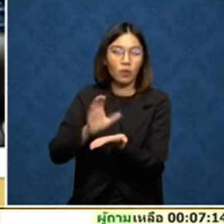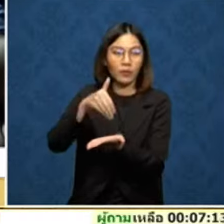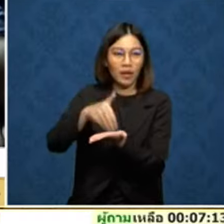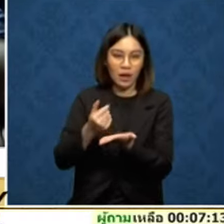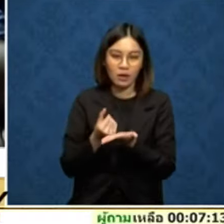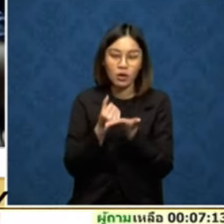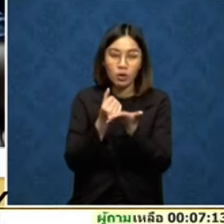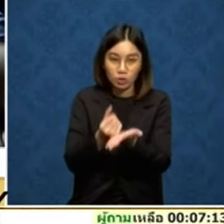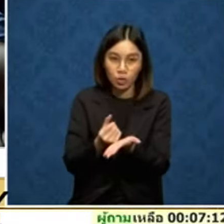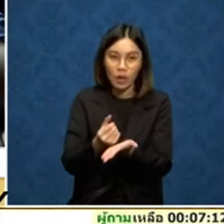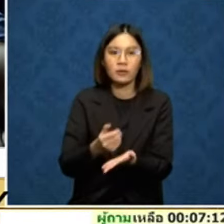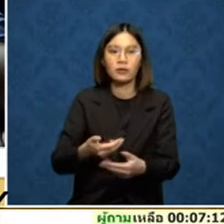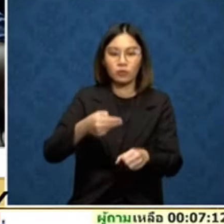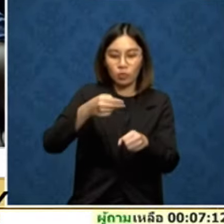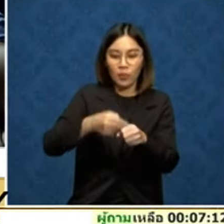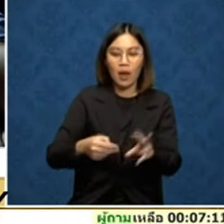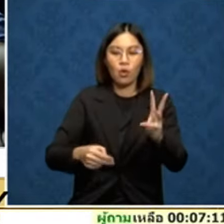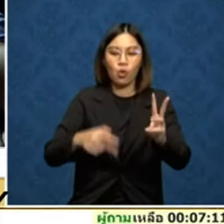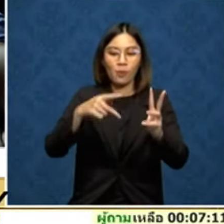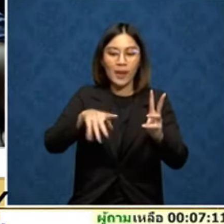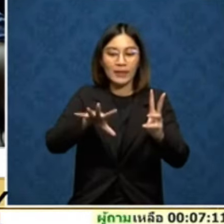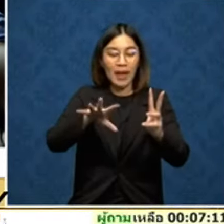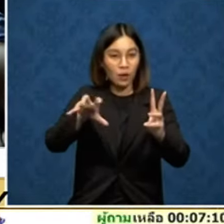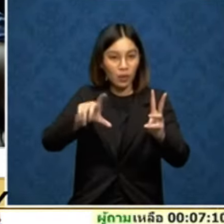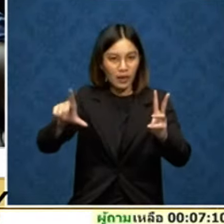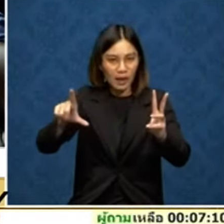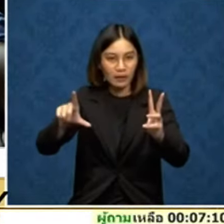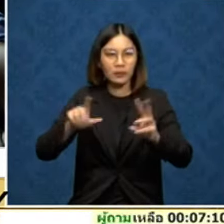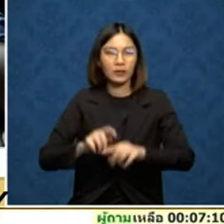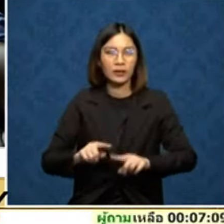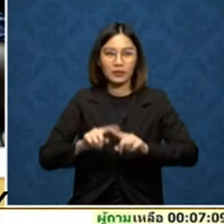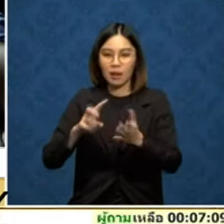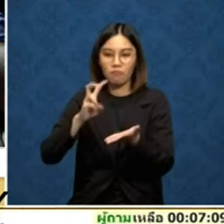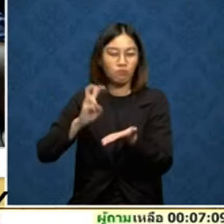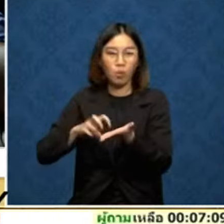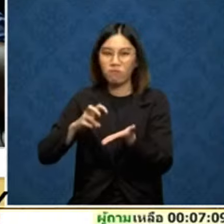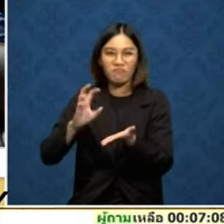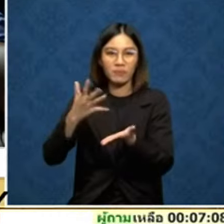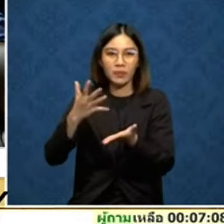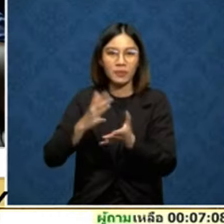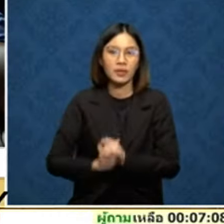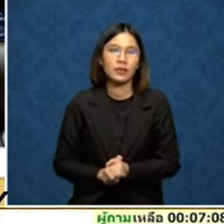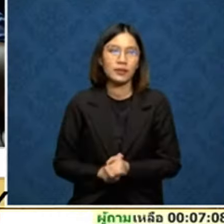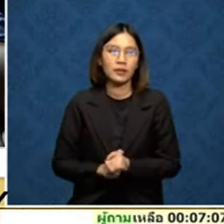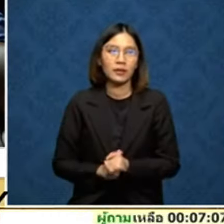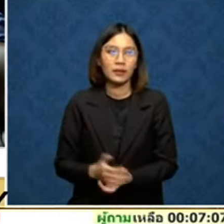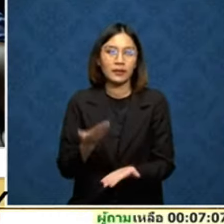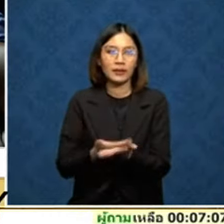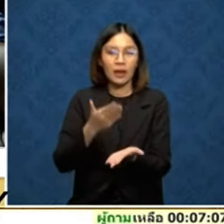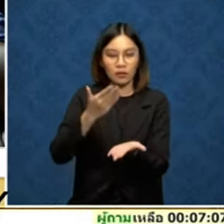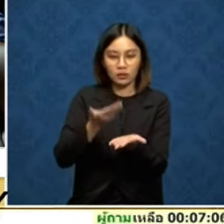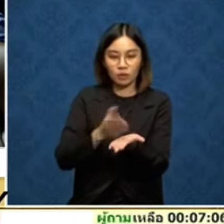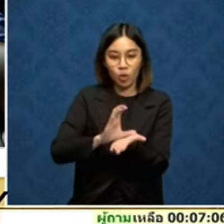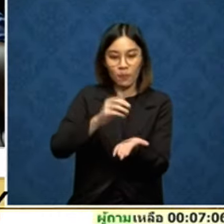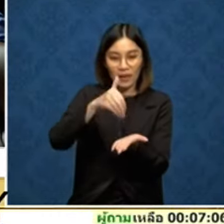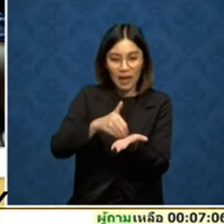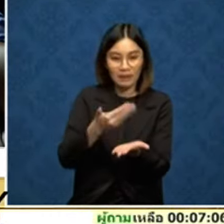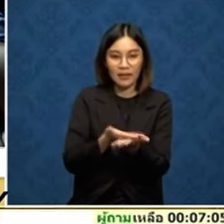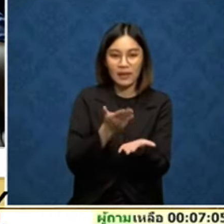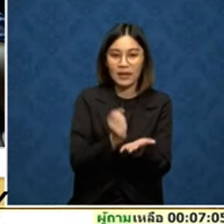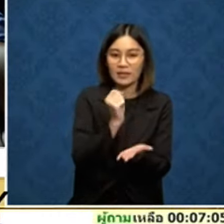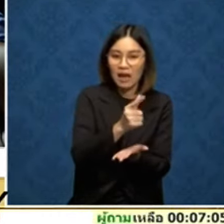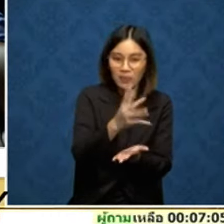ราคาน้ำมัน 6,500 ล้านบาทแต่ท่านกลับไม่อนุมัติทั้งที่งบกลางก็ไม่ได้ใช้นะคะมีการเบิกจ่าย